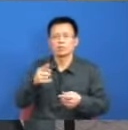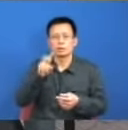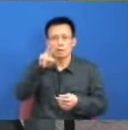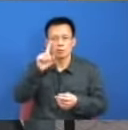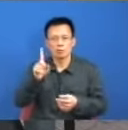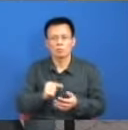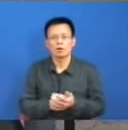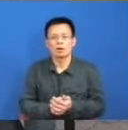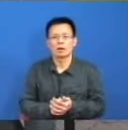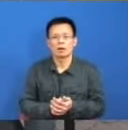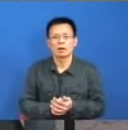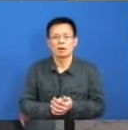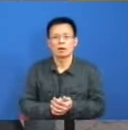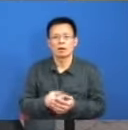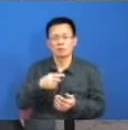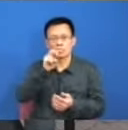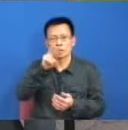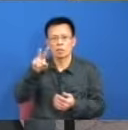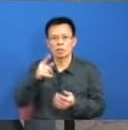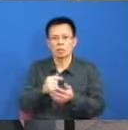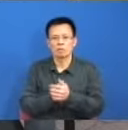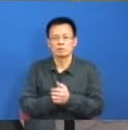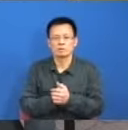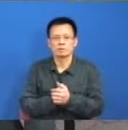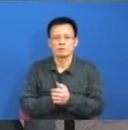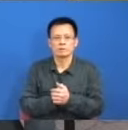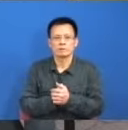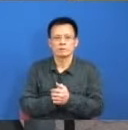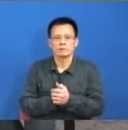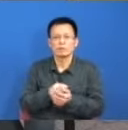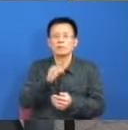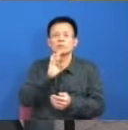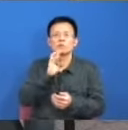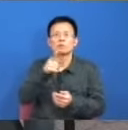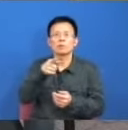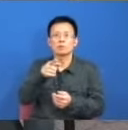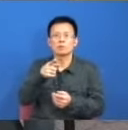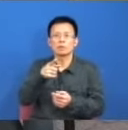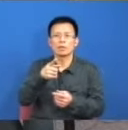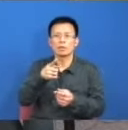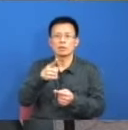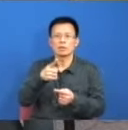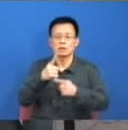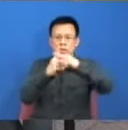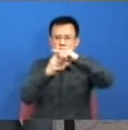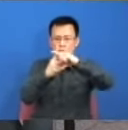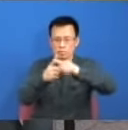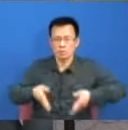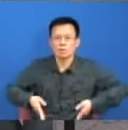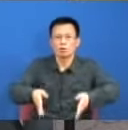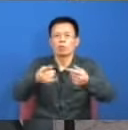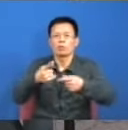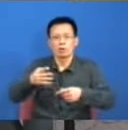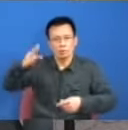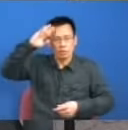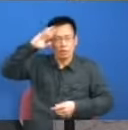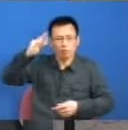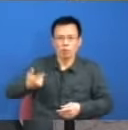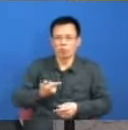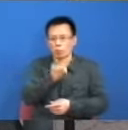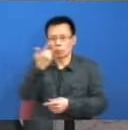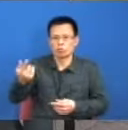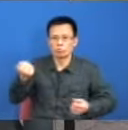嗬， 我其實觀察到即如果你係講緊個十二路口嘅話，其實警方好多行動